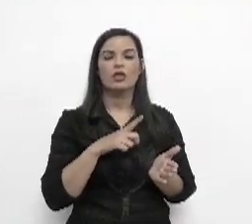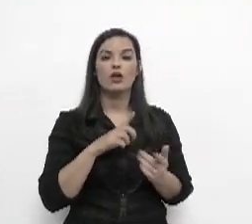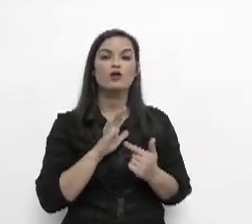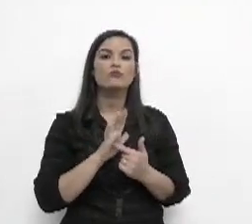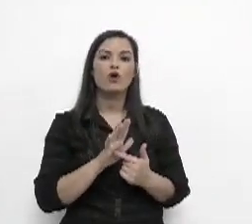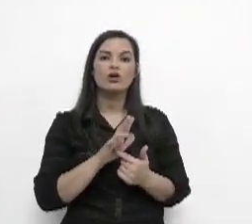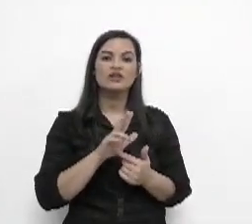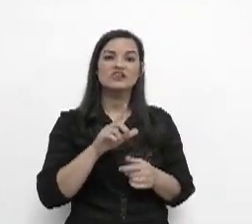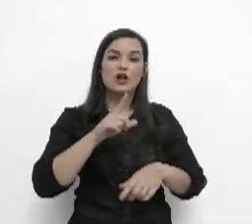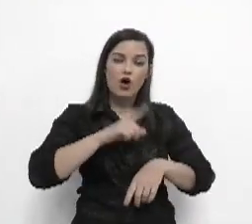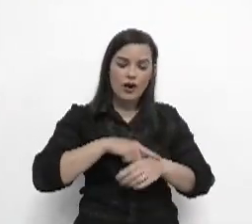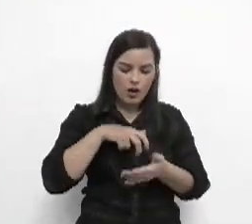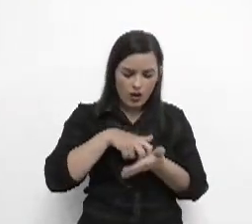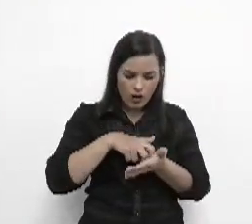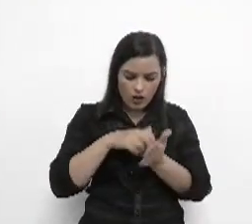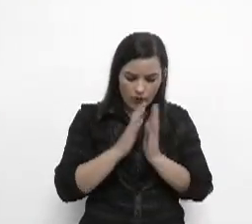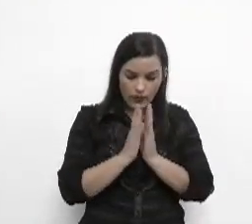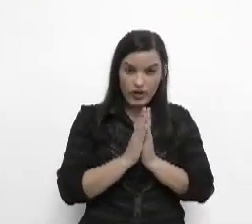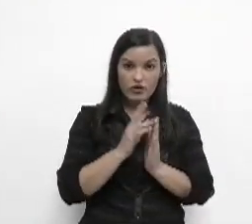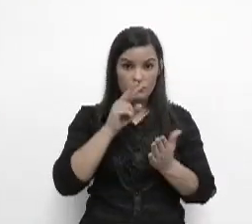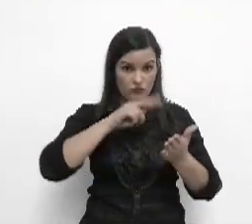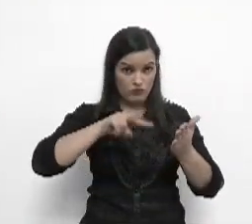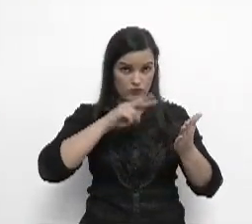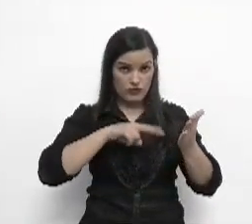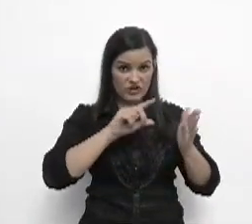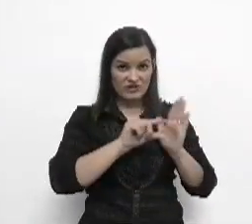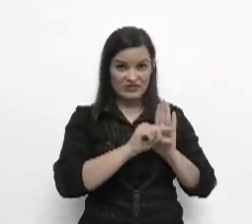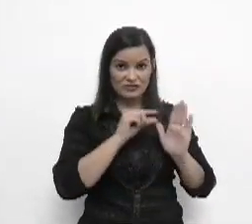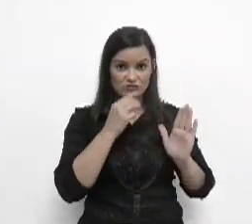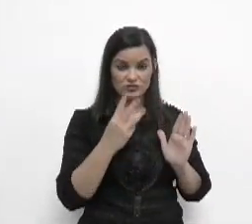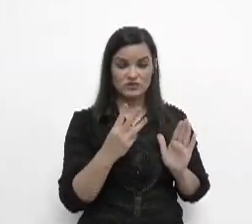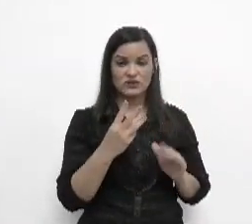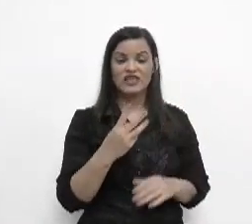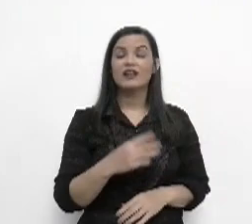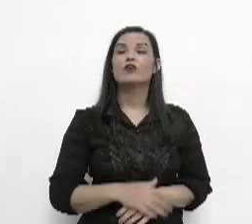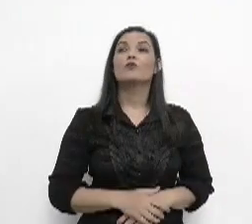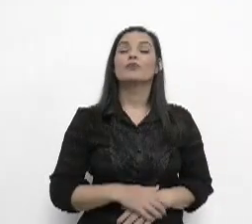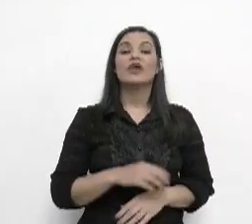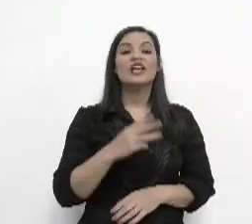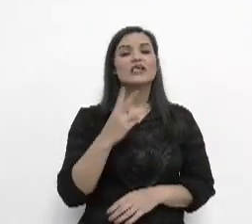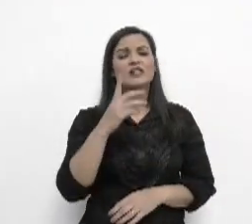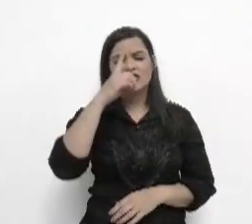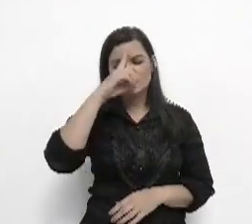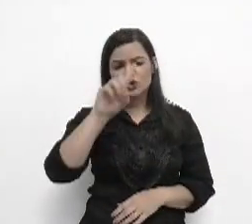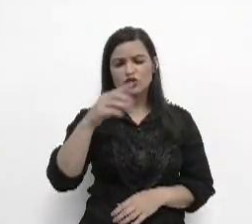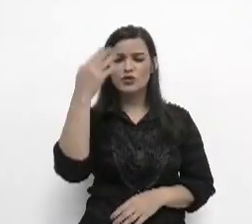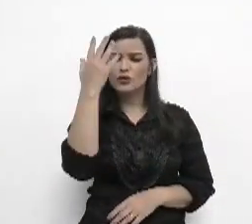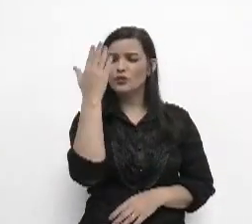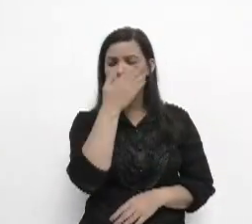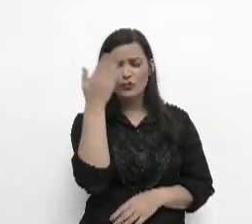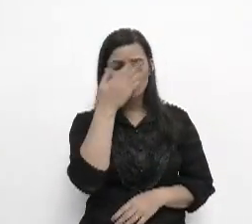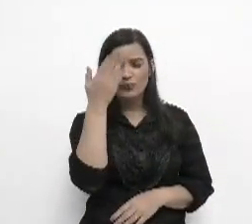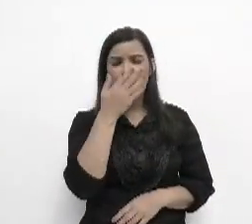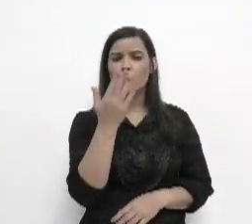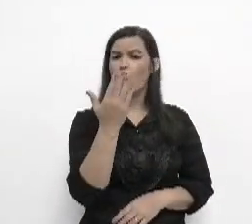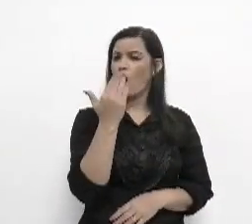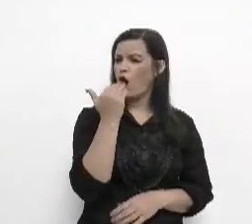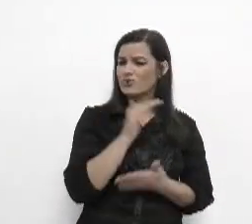한번 읽어보겠습니다. Vou ler o verso 3 para os irmãos. Esteve 3 dias sem ver, durante os quais nada comeu e nem bebeu.